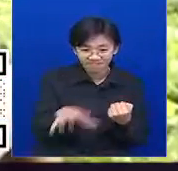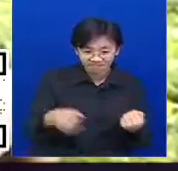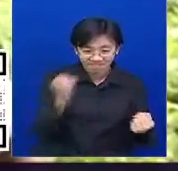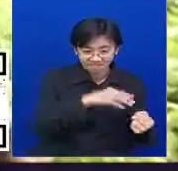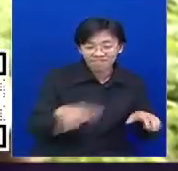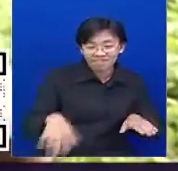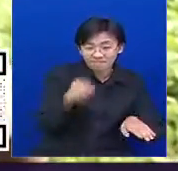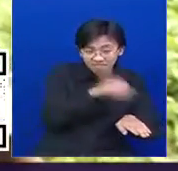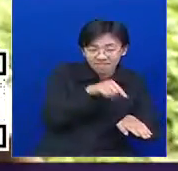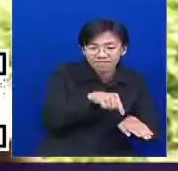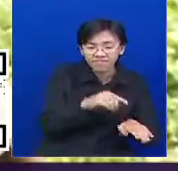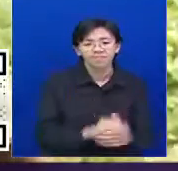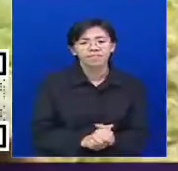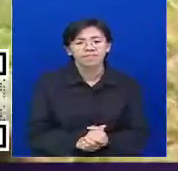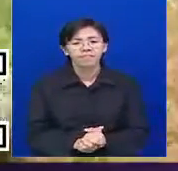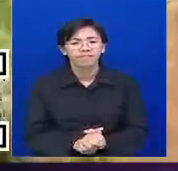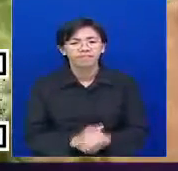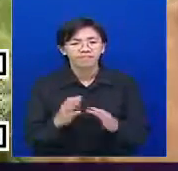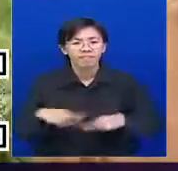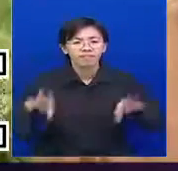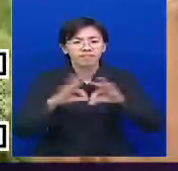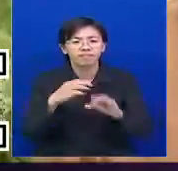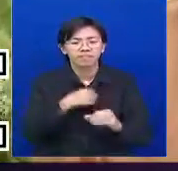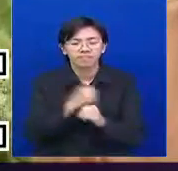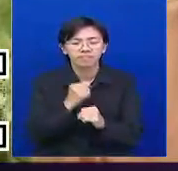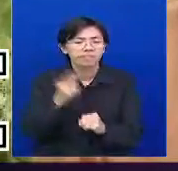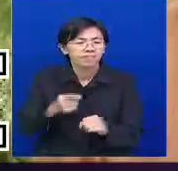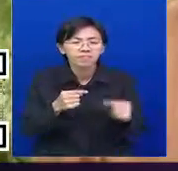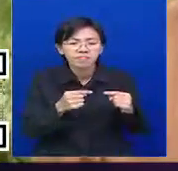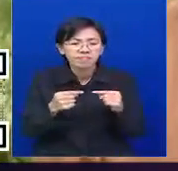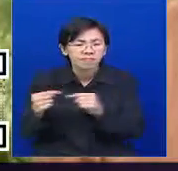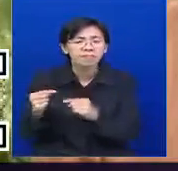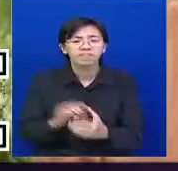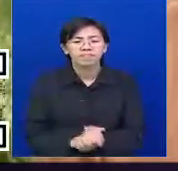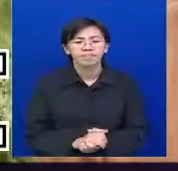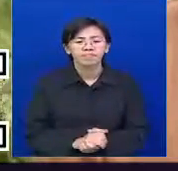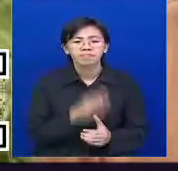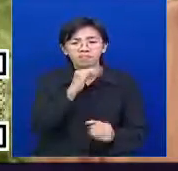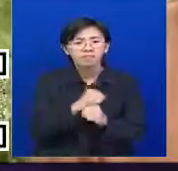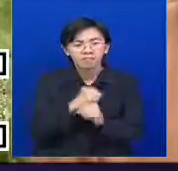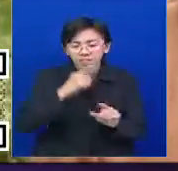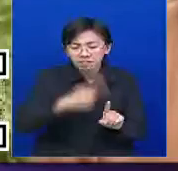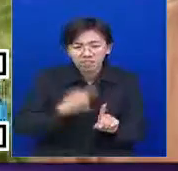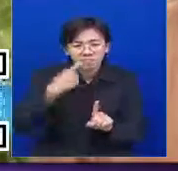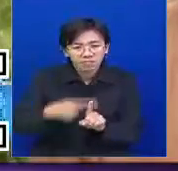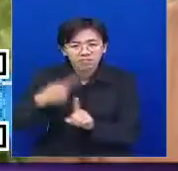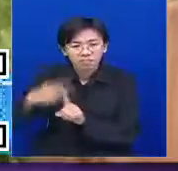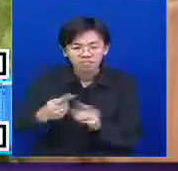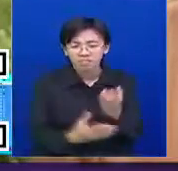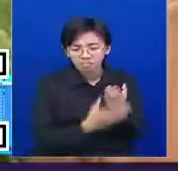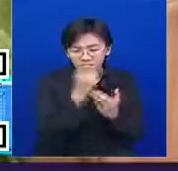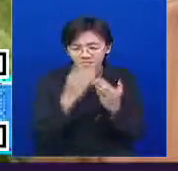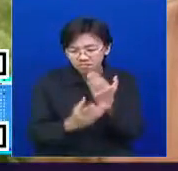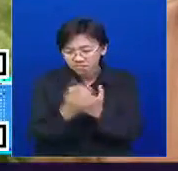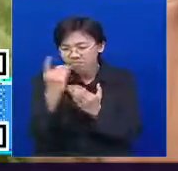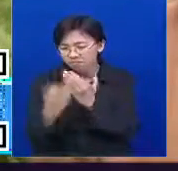ไรเงี้ยครับที่สำคัญก็คือเราต้องทำเป็นประจำถ้าทำได้ทุกเดือนทุกอาทิตย์เนี่ยปริมา